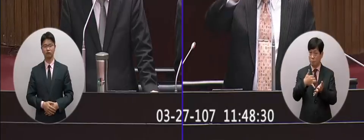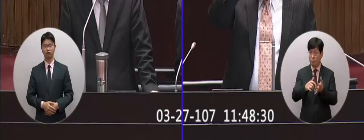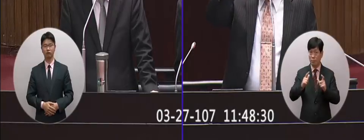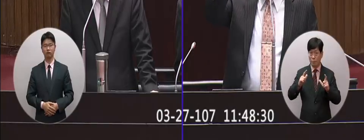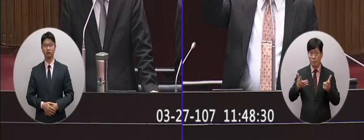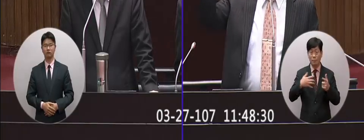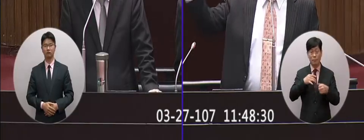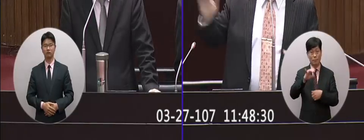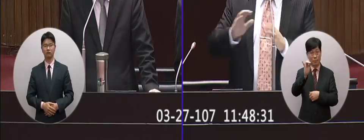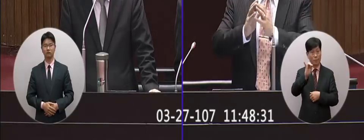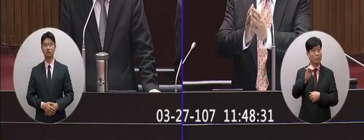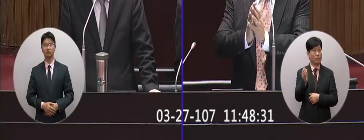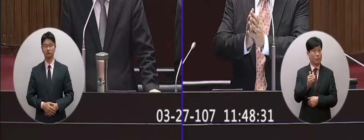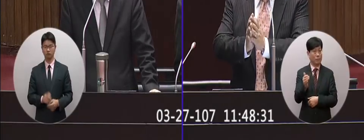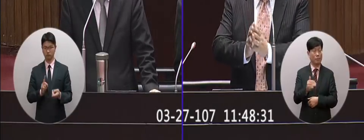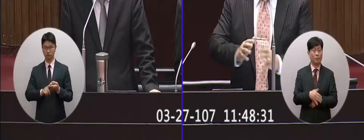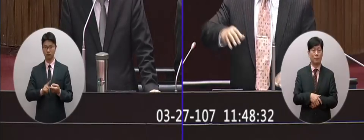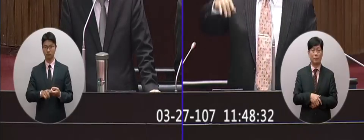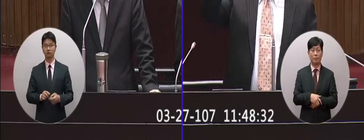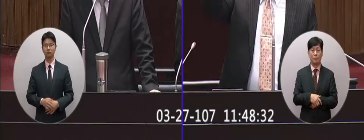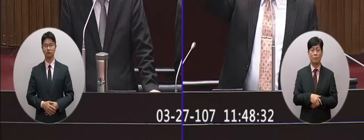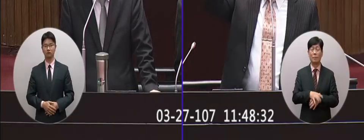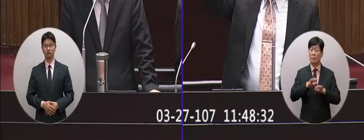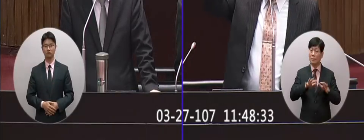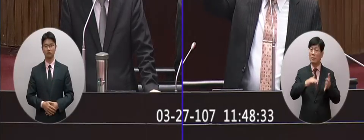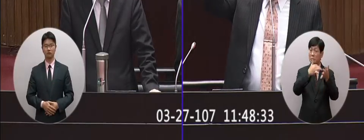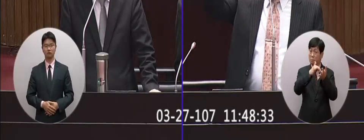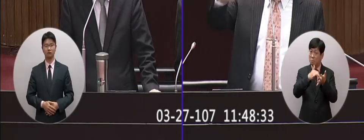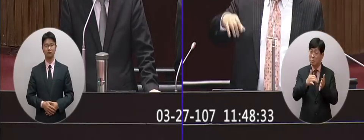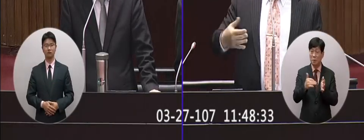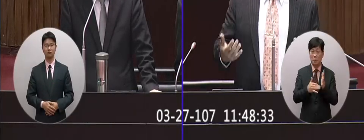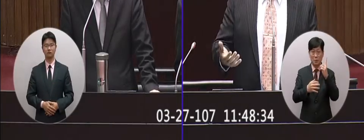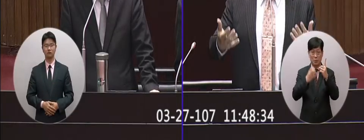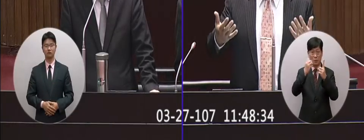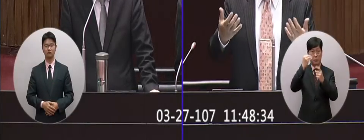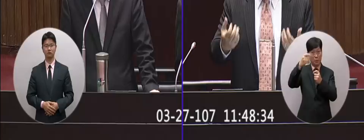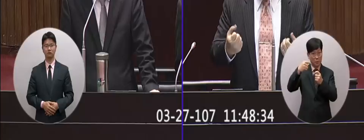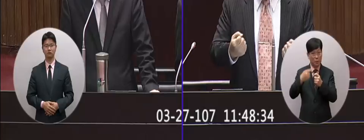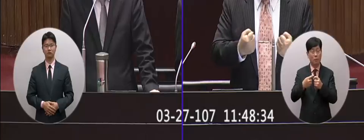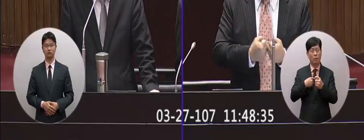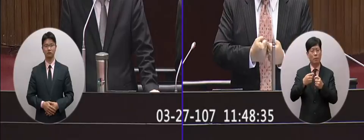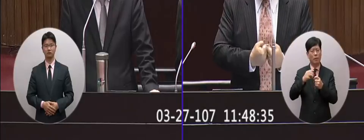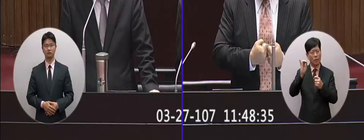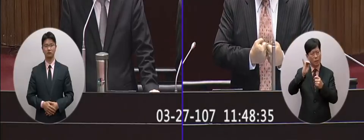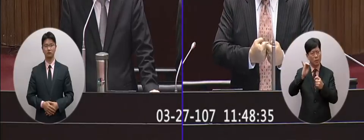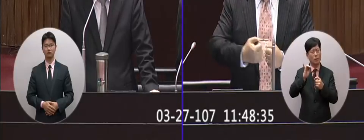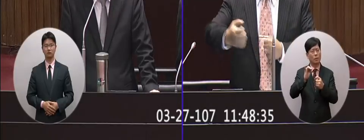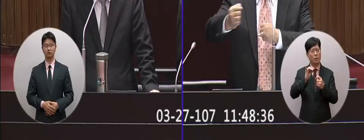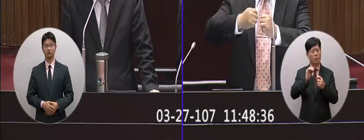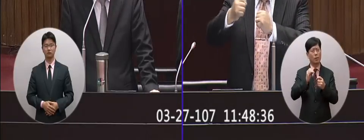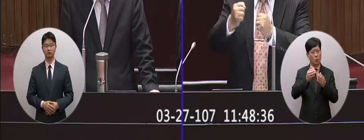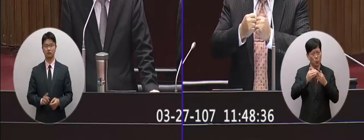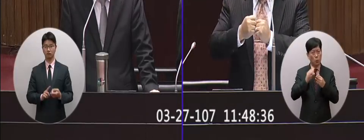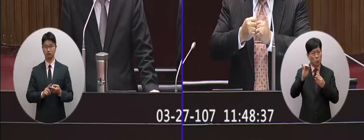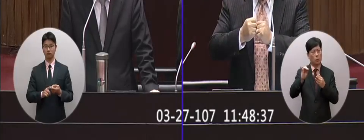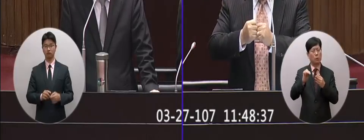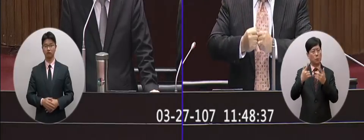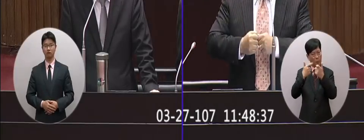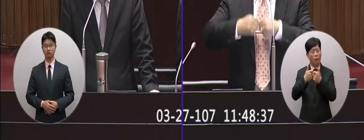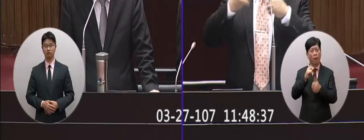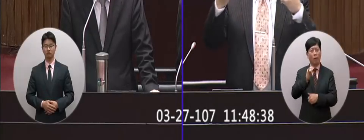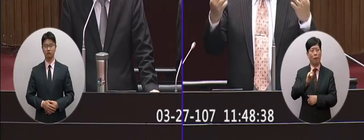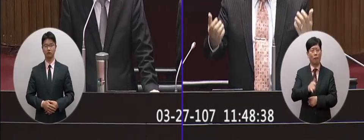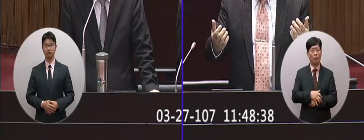讲差不多1000左右啦， 对， 1000左右。啊，现在算到109年，我们也是1000多的需求嘛， 对， 那大概可以